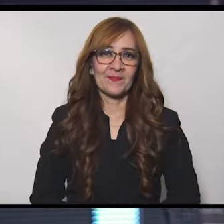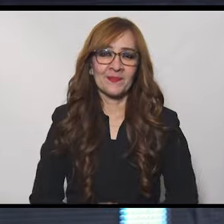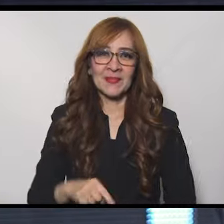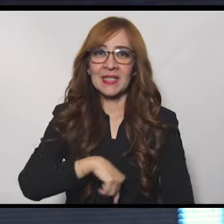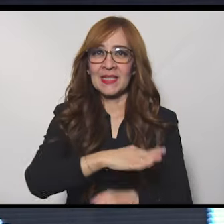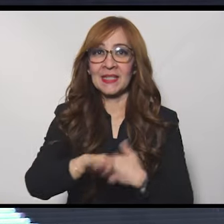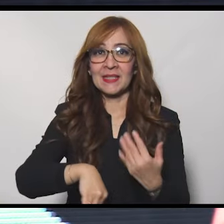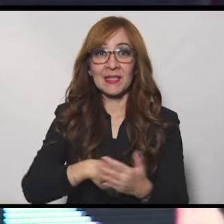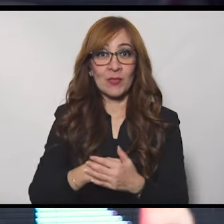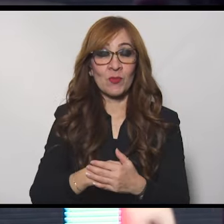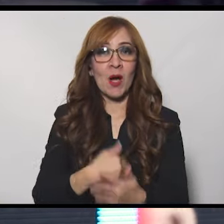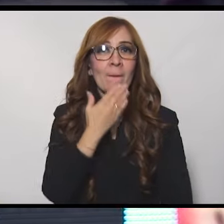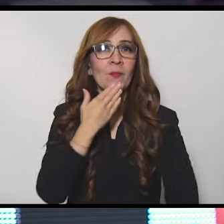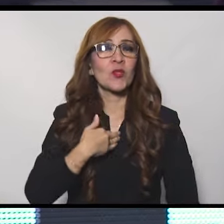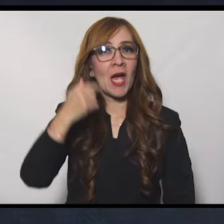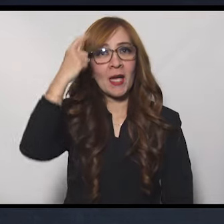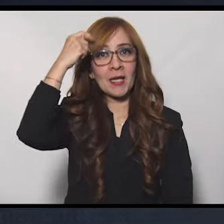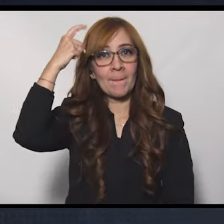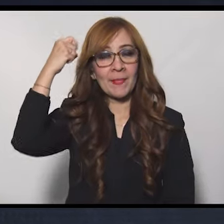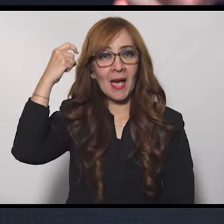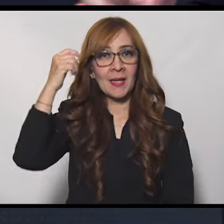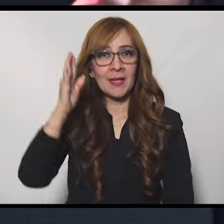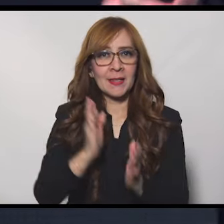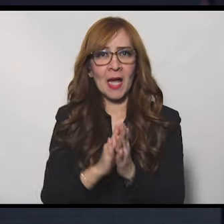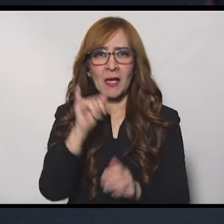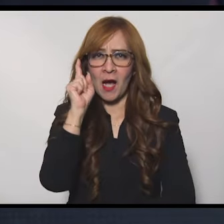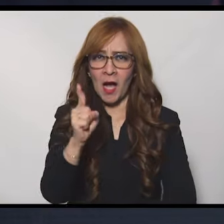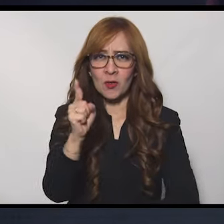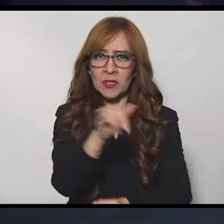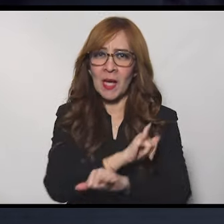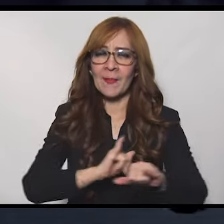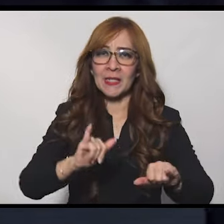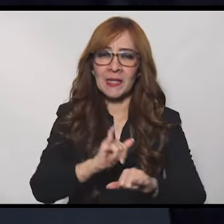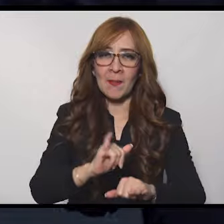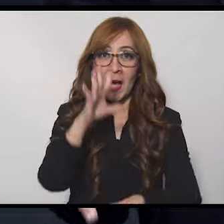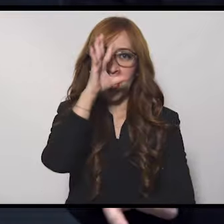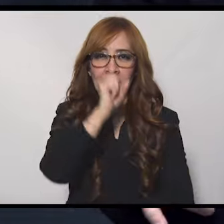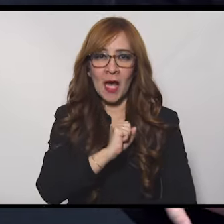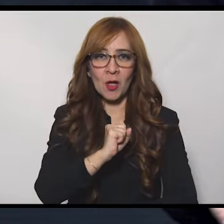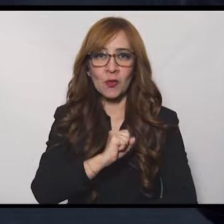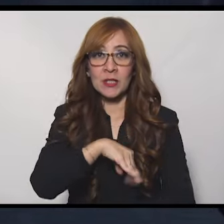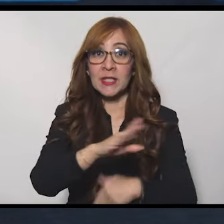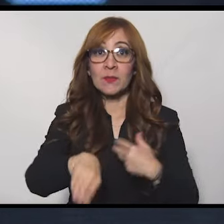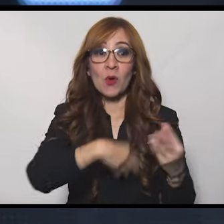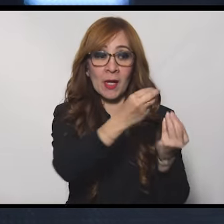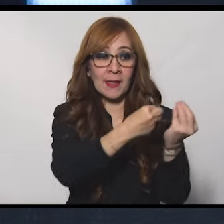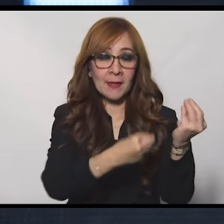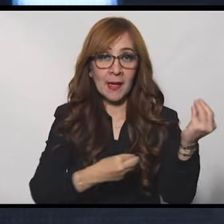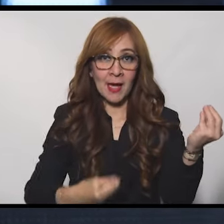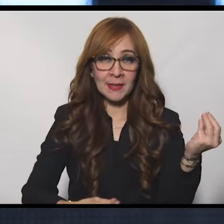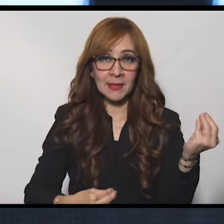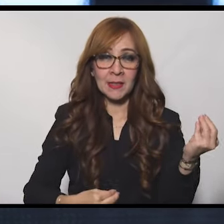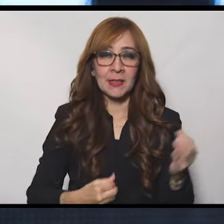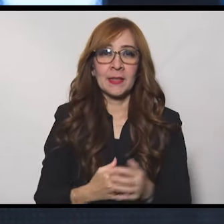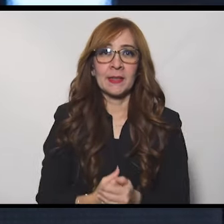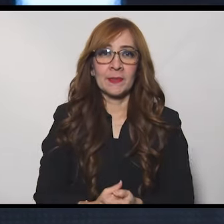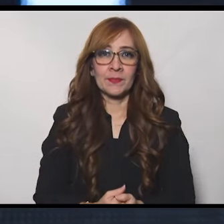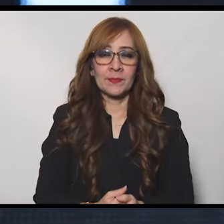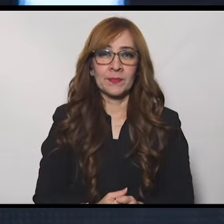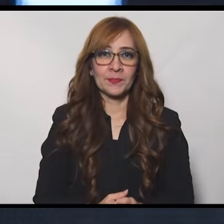Kita semua di sini memiliki impian dan perlu kita sama-sama ketahui untuk setiap all the generation di TYC